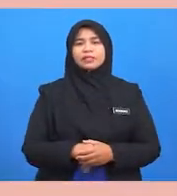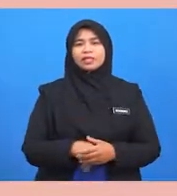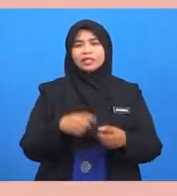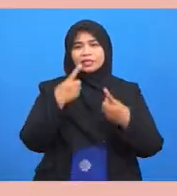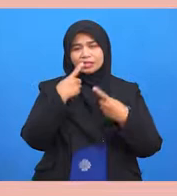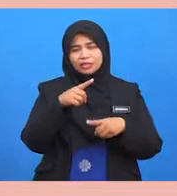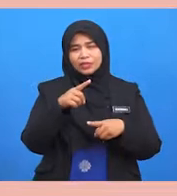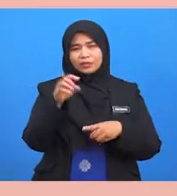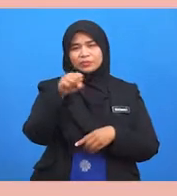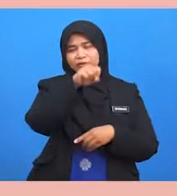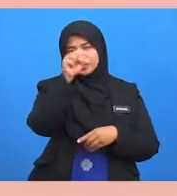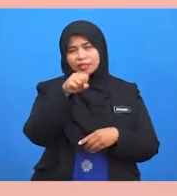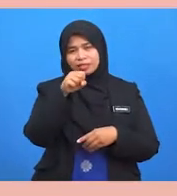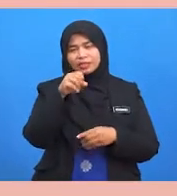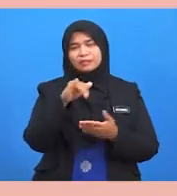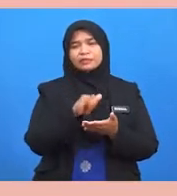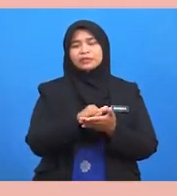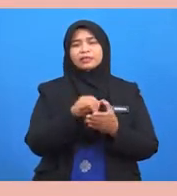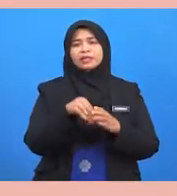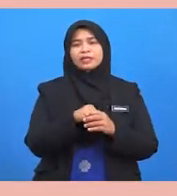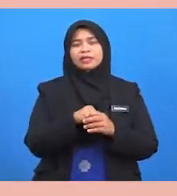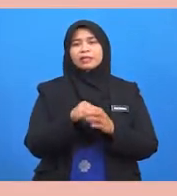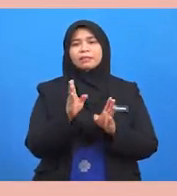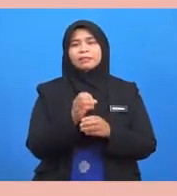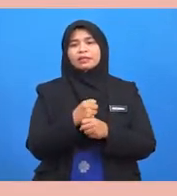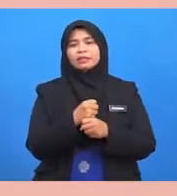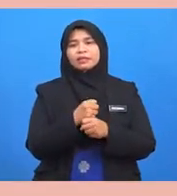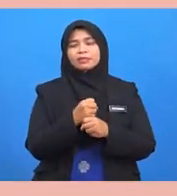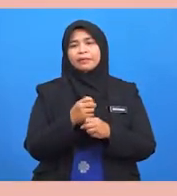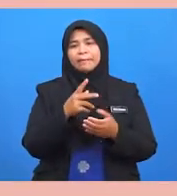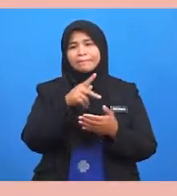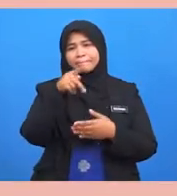Jawab soalan berikut dalam bentuk peta minda.